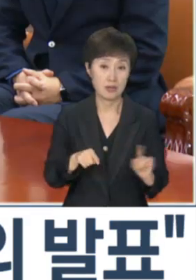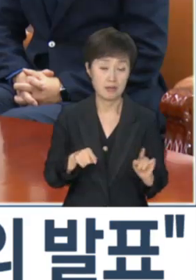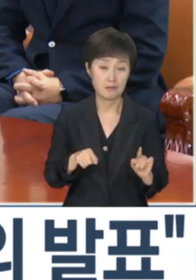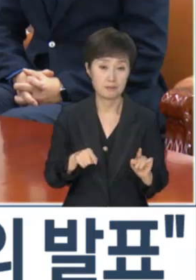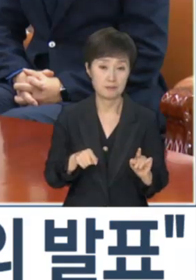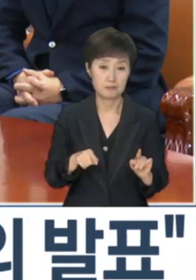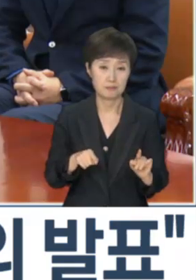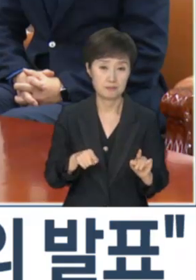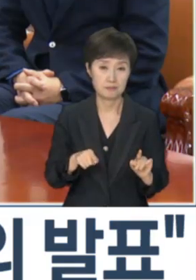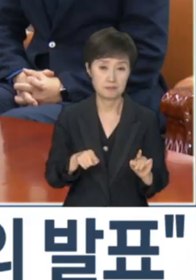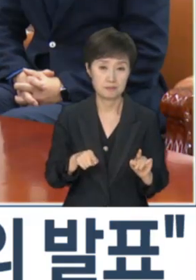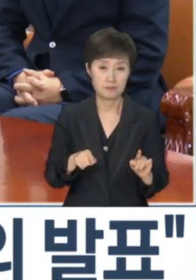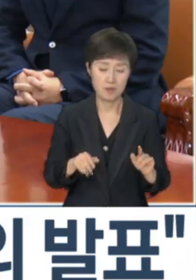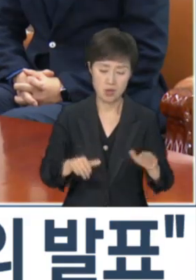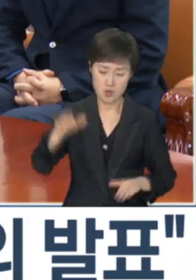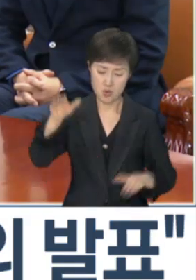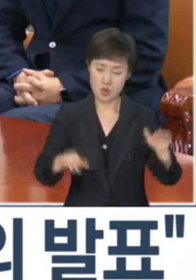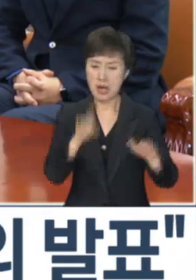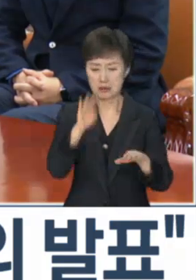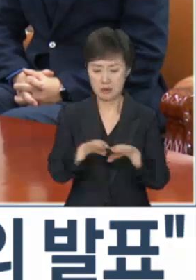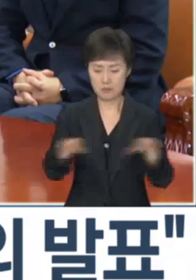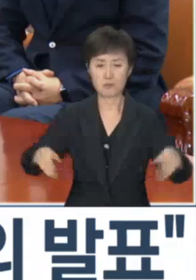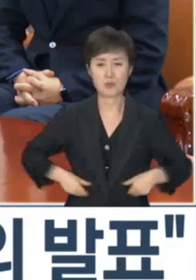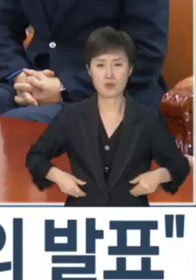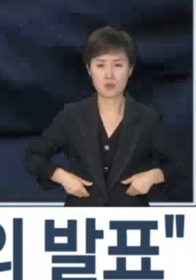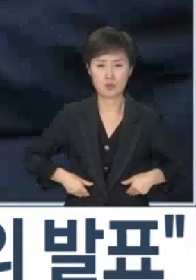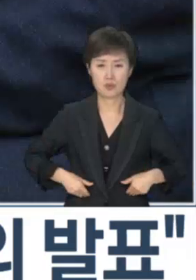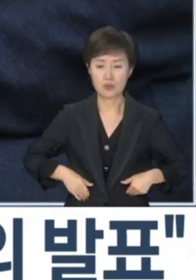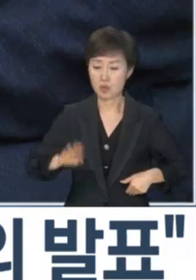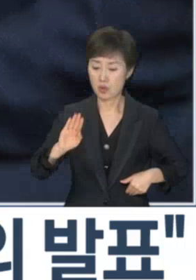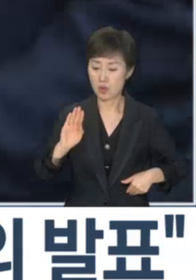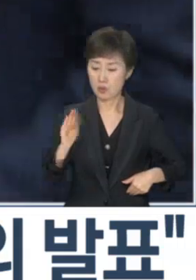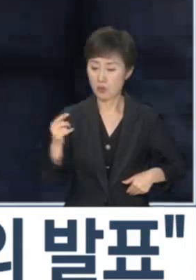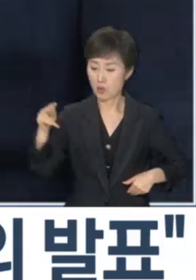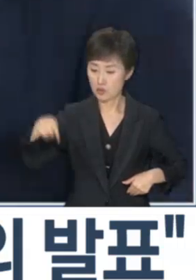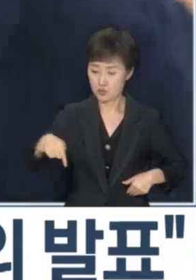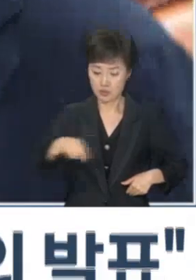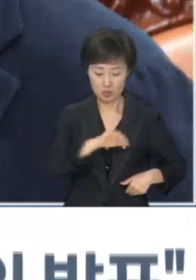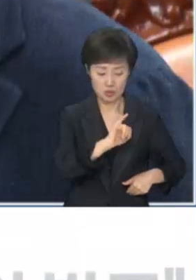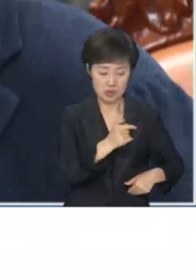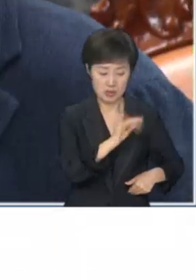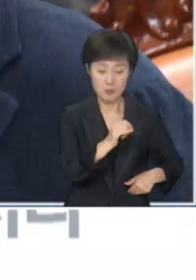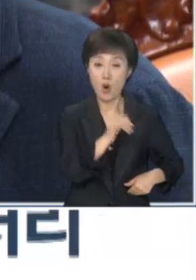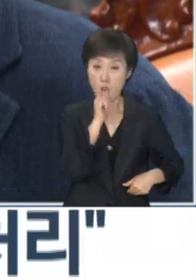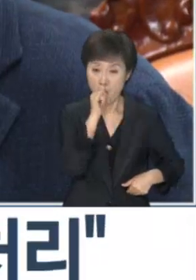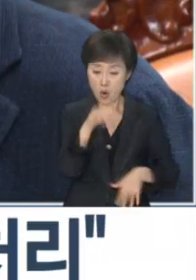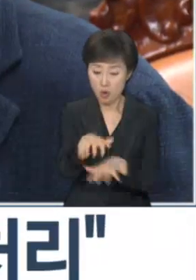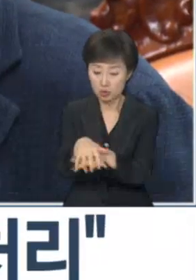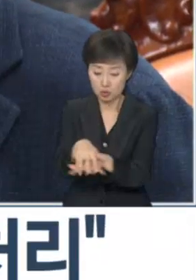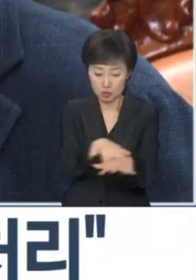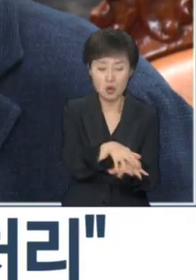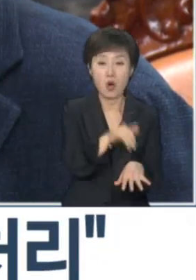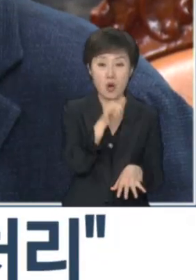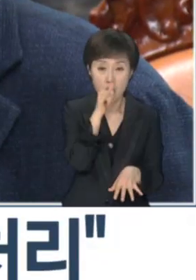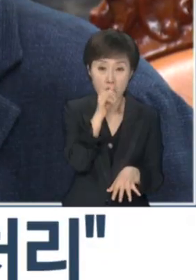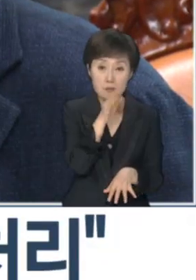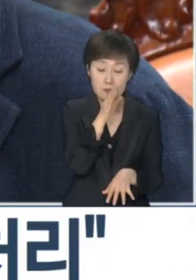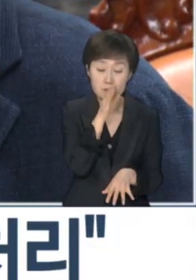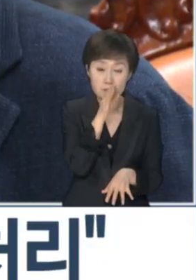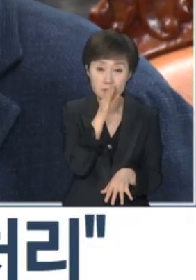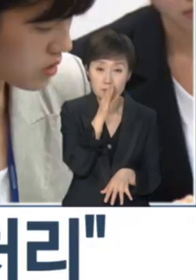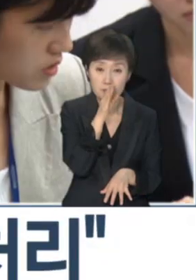균형적인 그런 감각이 상당히 이제 중요하고 보수와 진보가 있고 여러 가지 또 세력화돼 있지 않습니까? 다원 이익주의 사회에서 이런